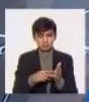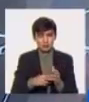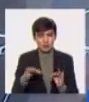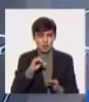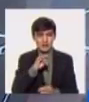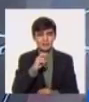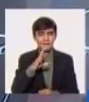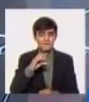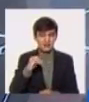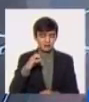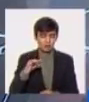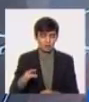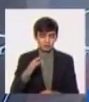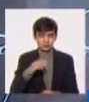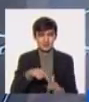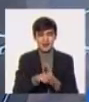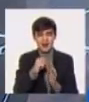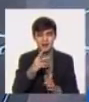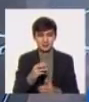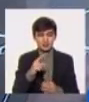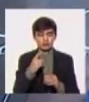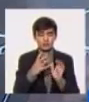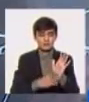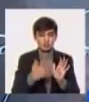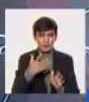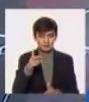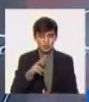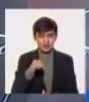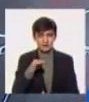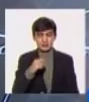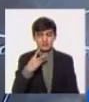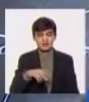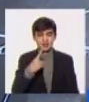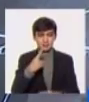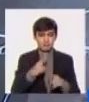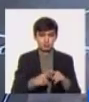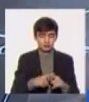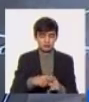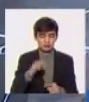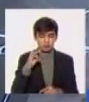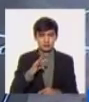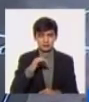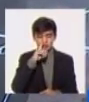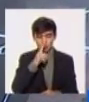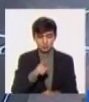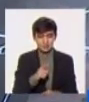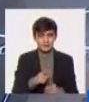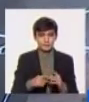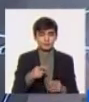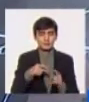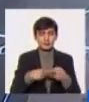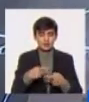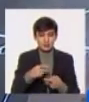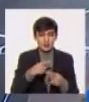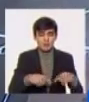инвесторов. Целевая цена за акцию – $195, прогноз – плюс 21% за год. Следующий игрок –